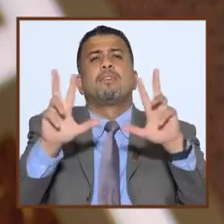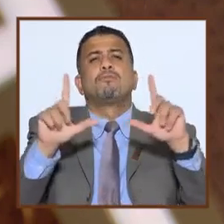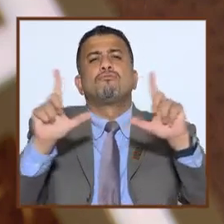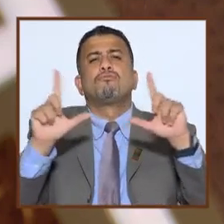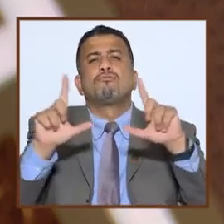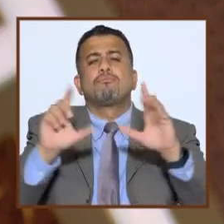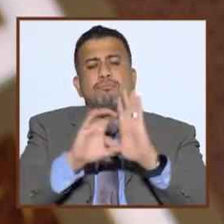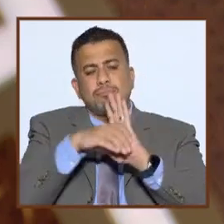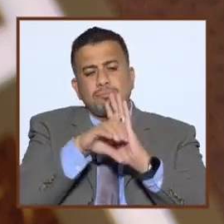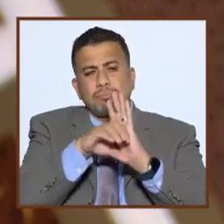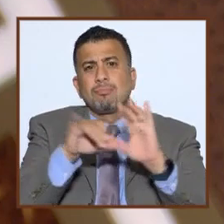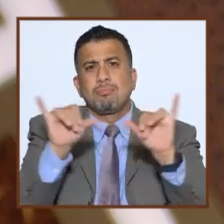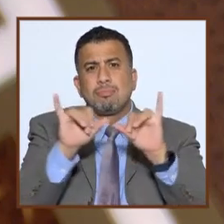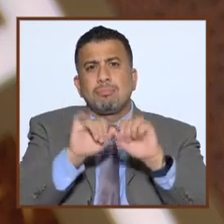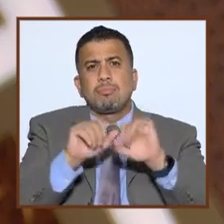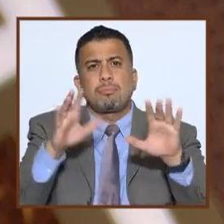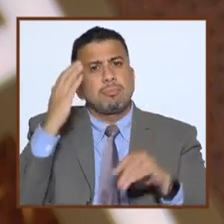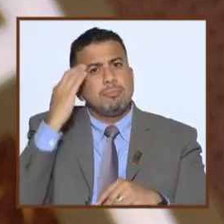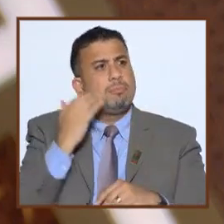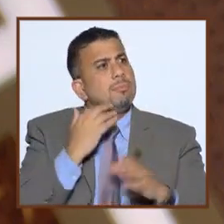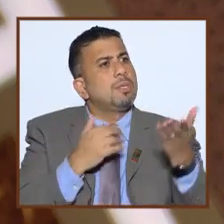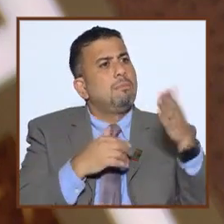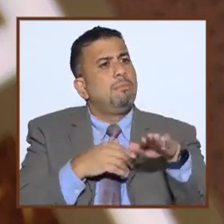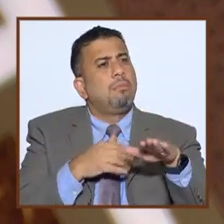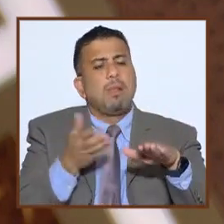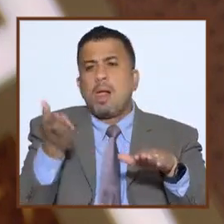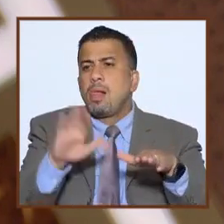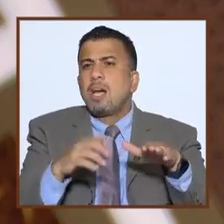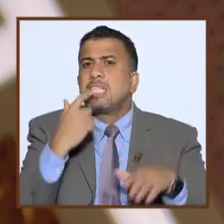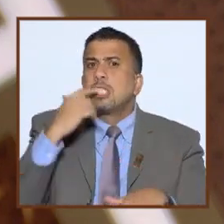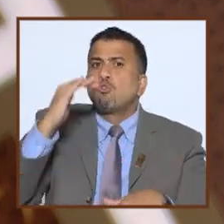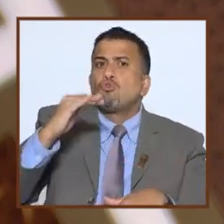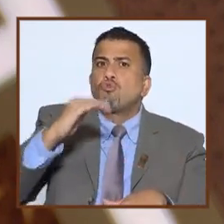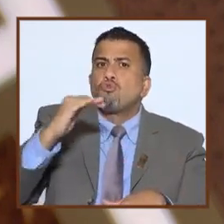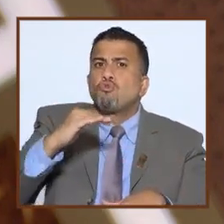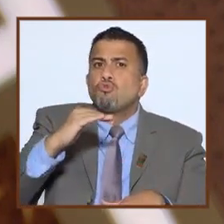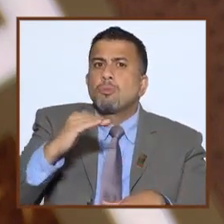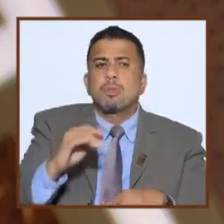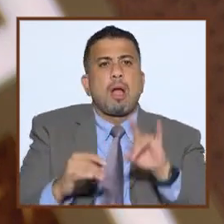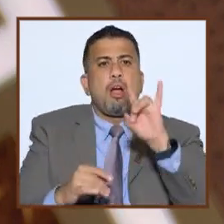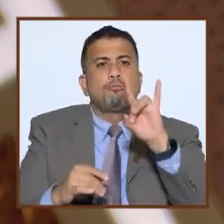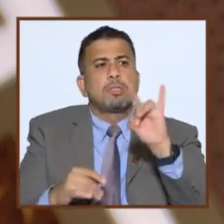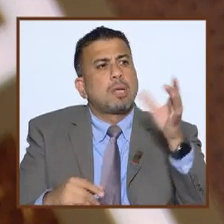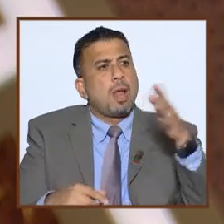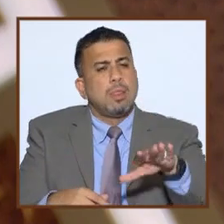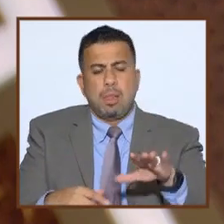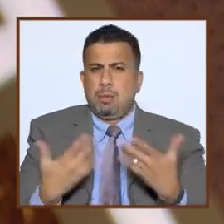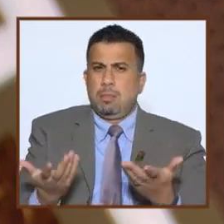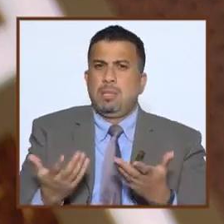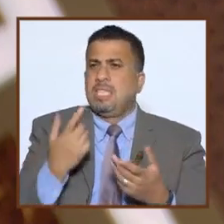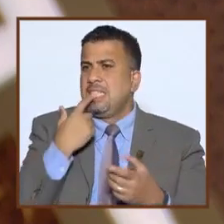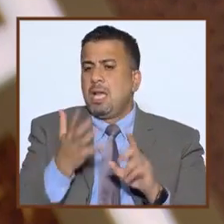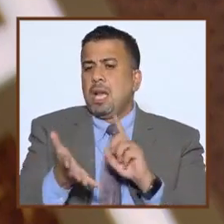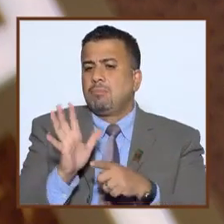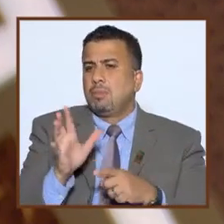وسائل التواصل فلانا ماتت وفلان ماتت بعمر الزهور اللي عمرها عشر سنوات واللي عمره 15 سنه